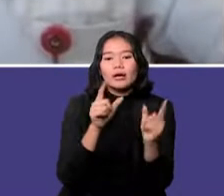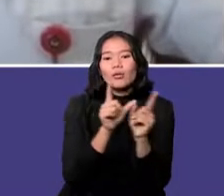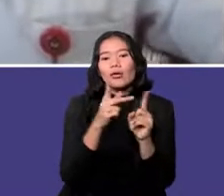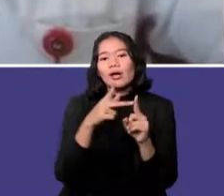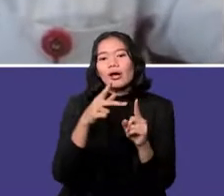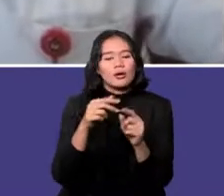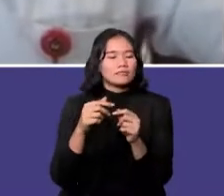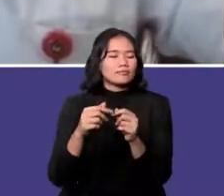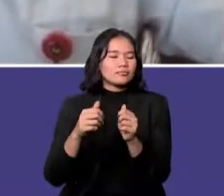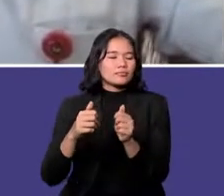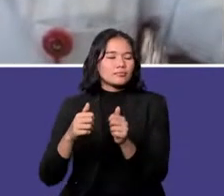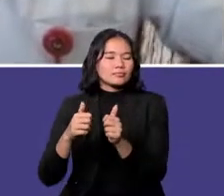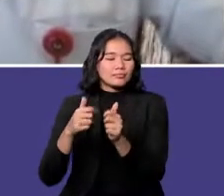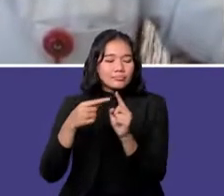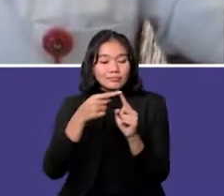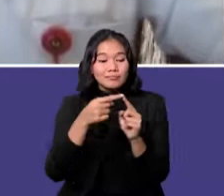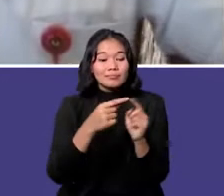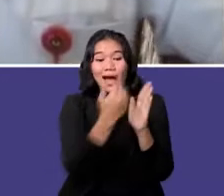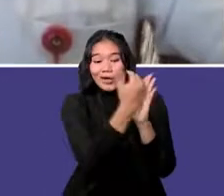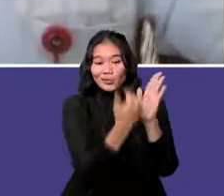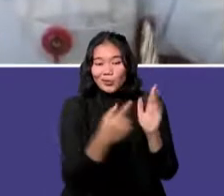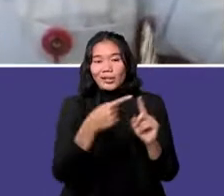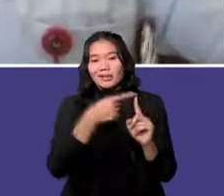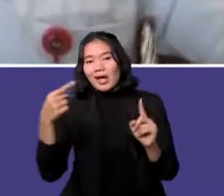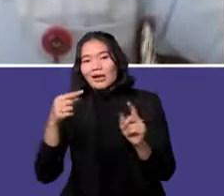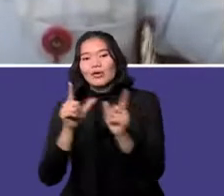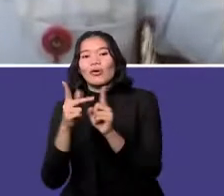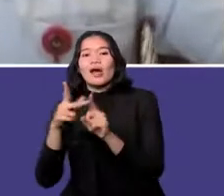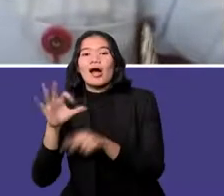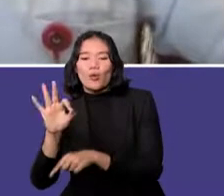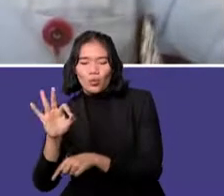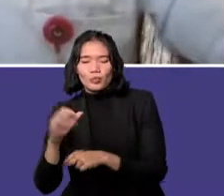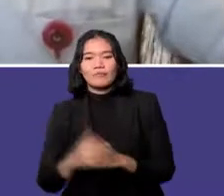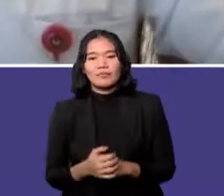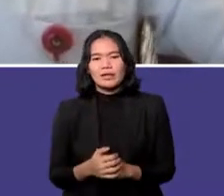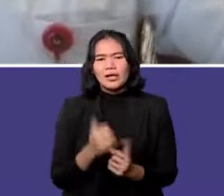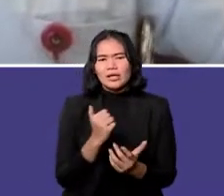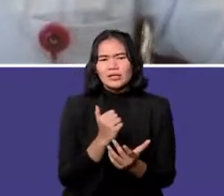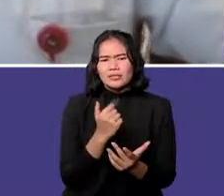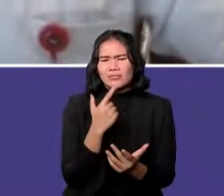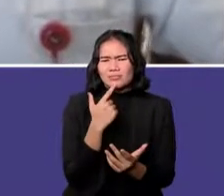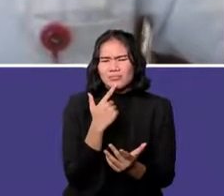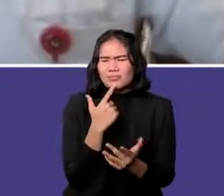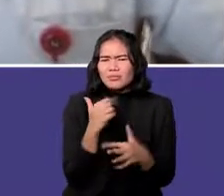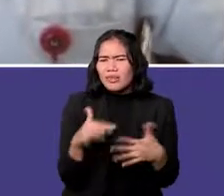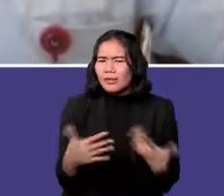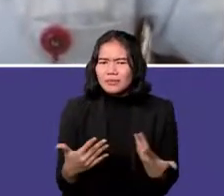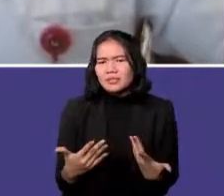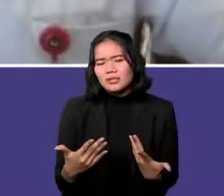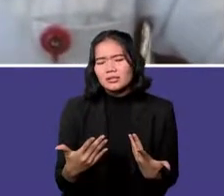WHO gitu. Slide selanjutnya, kira-kira sih seperti apa sih pada kita akan dalam tanda petik